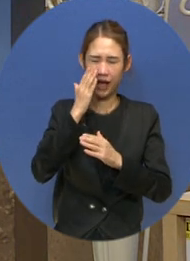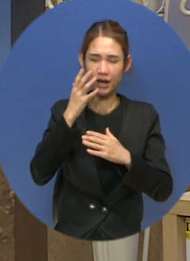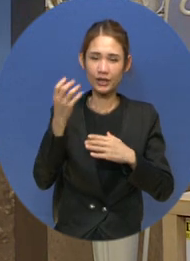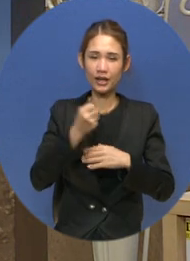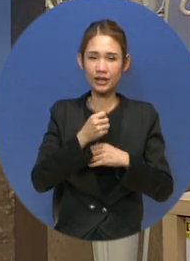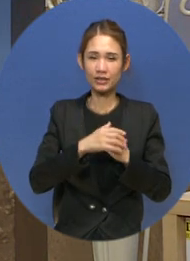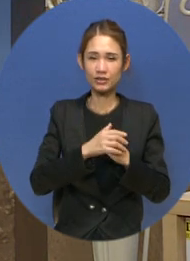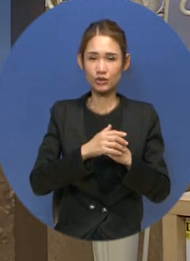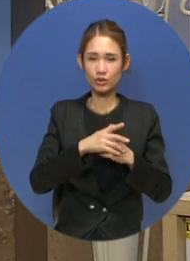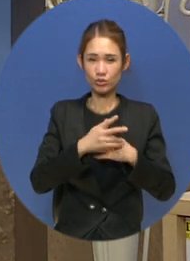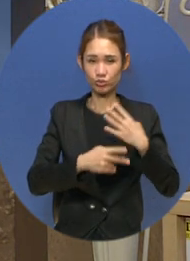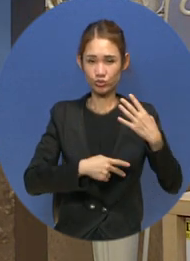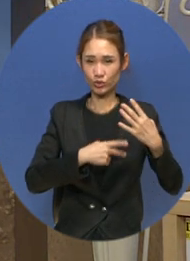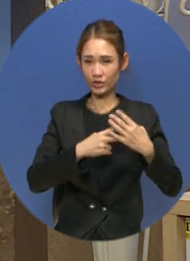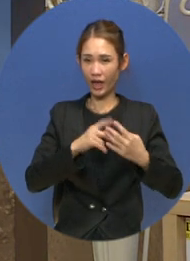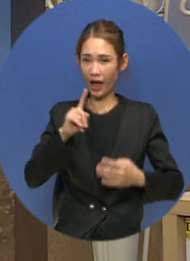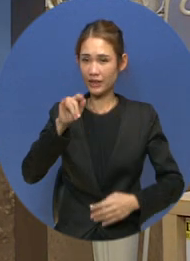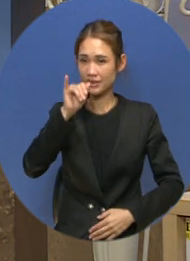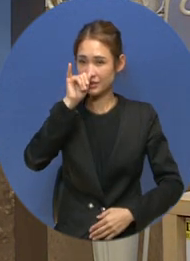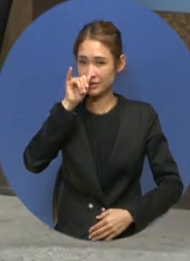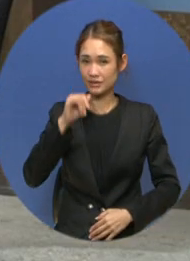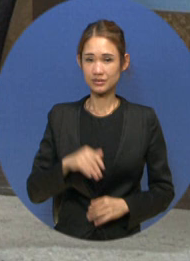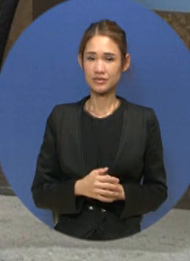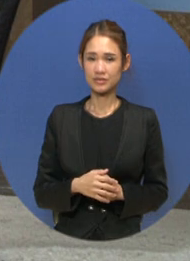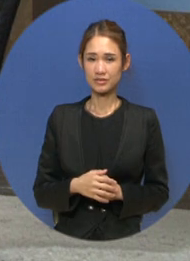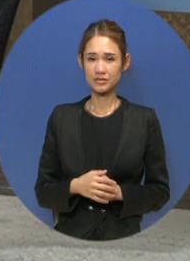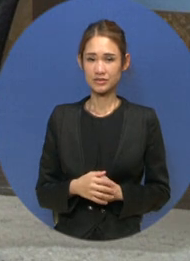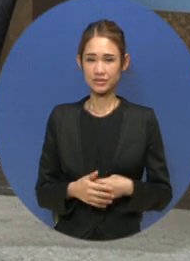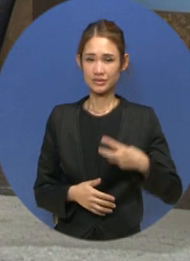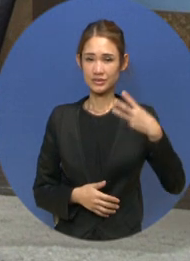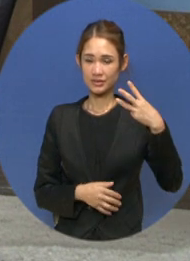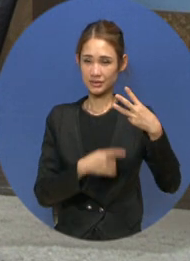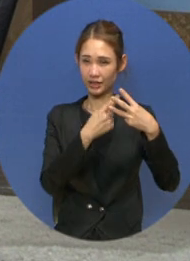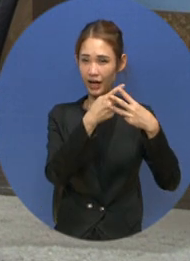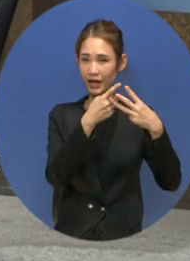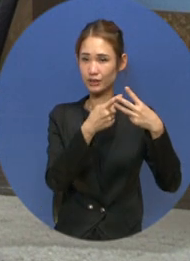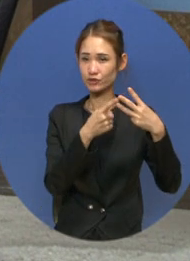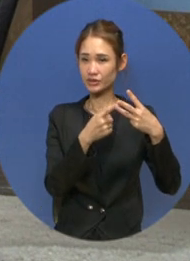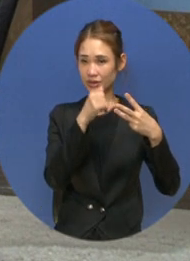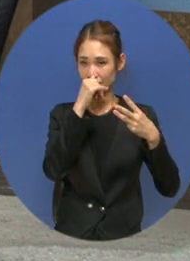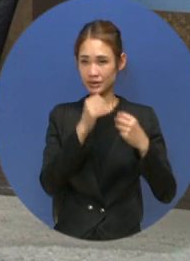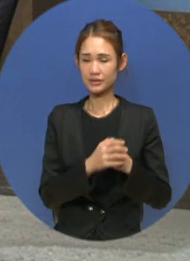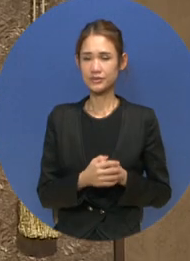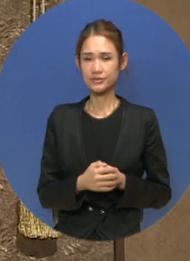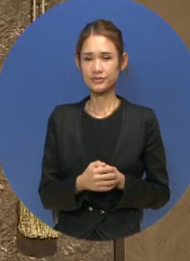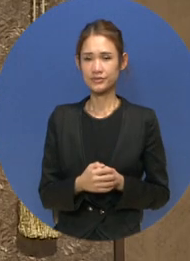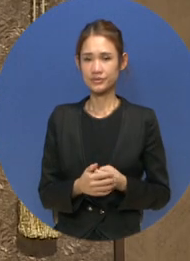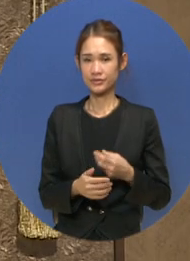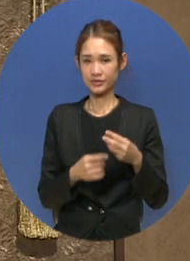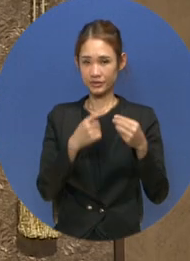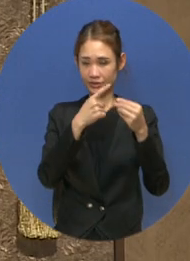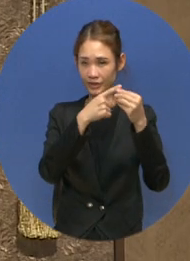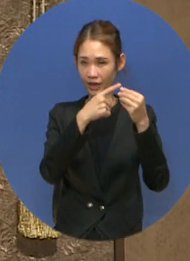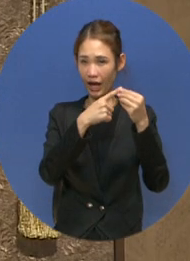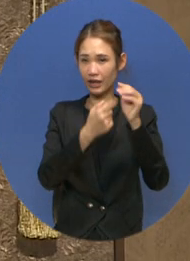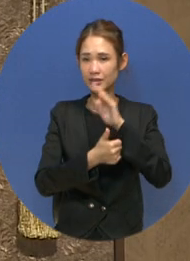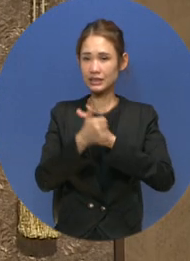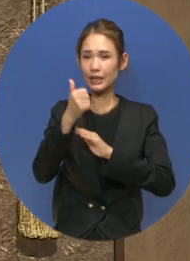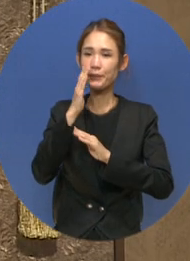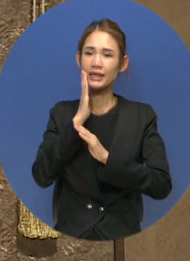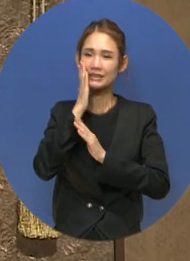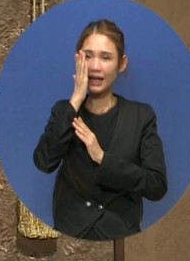이 프로젝트를 하나 하고 계시더라고요. 네, 그게 이제 세 가지로 이루어졌는데요. 네. 하나가 이제 그 희망 새싹이라고